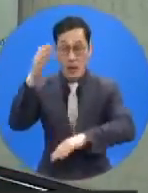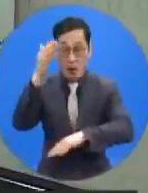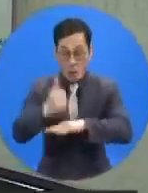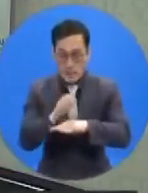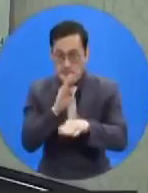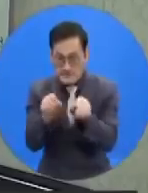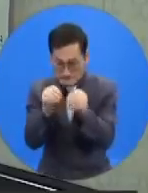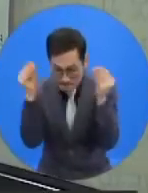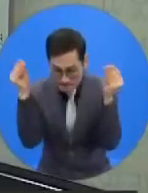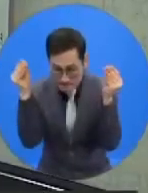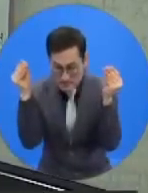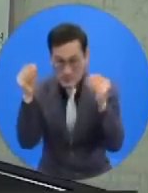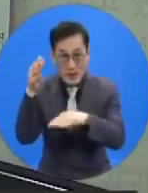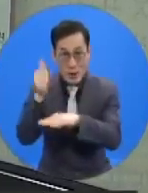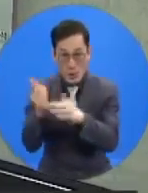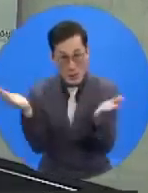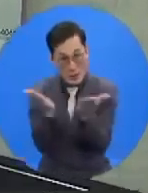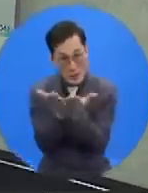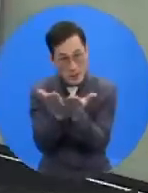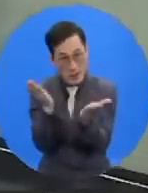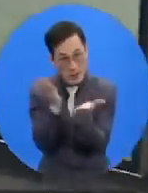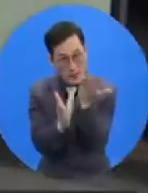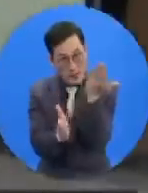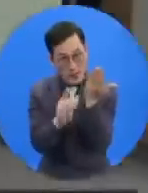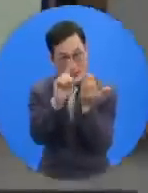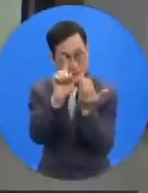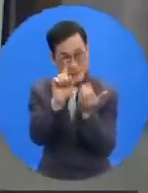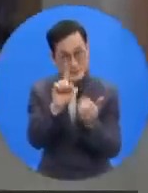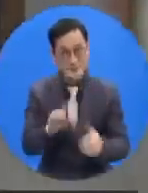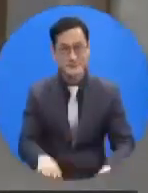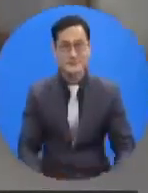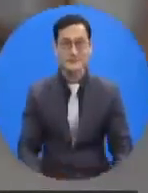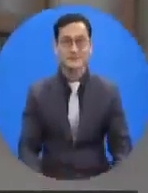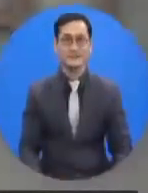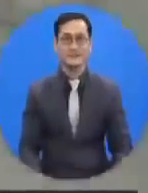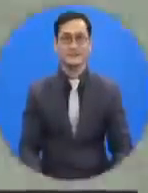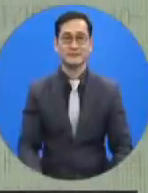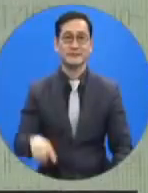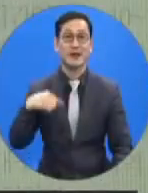나올지 기다려보겠습니다. 다음 신문입니다. 이번엔 경향신문입니다.